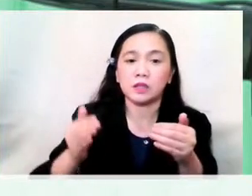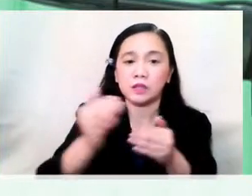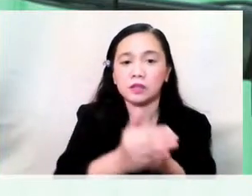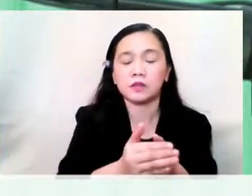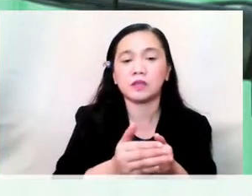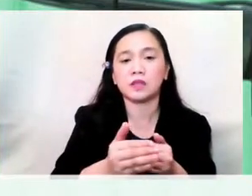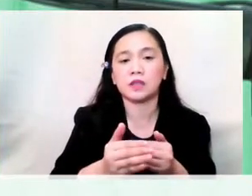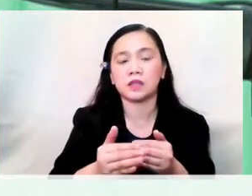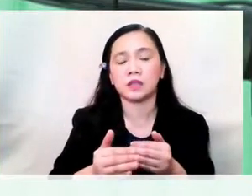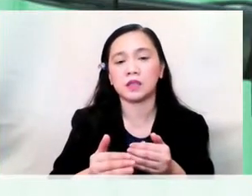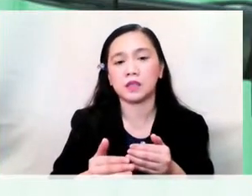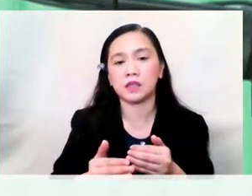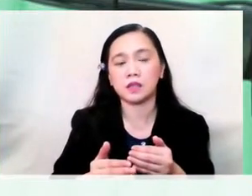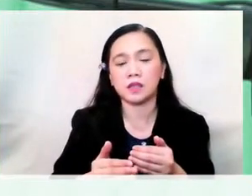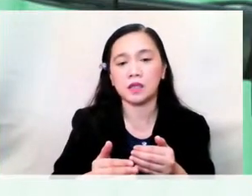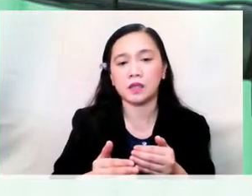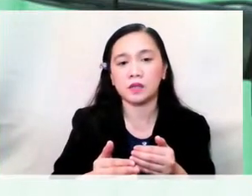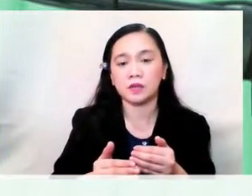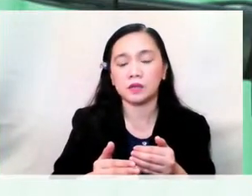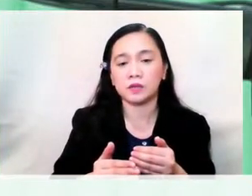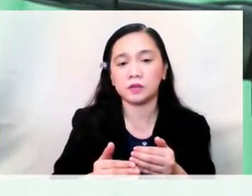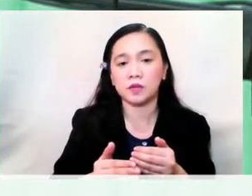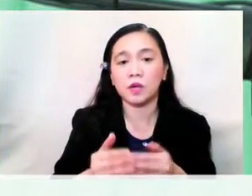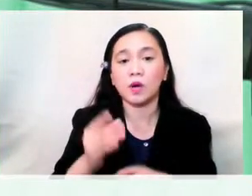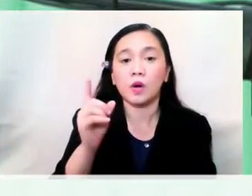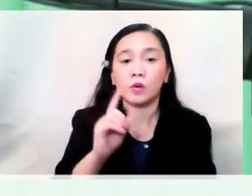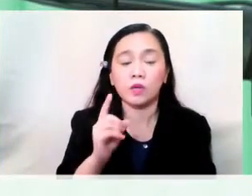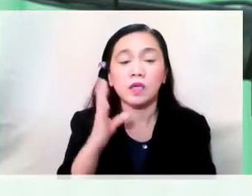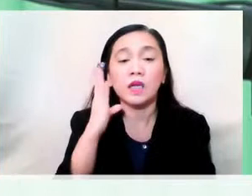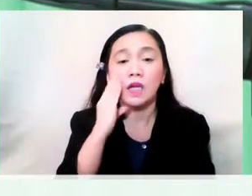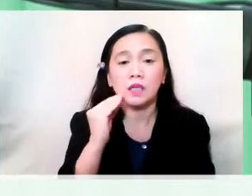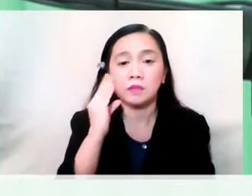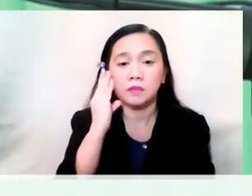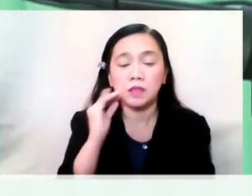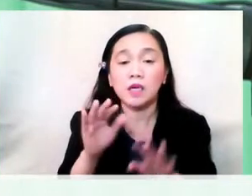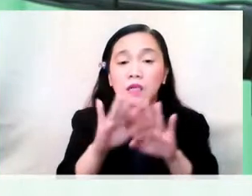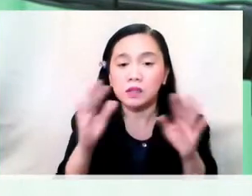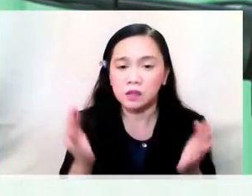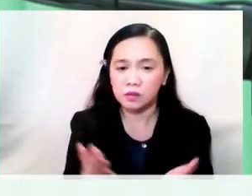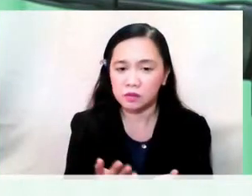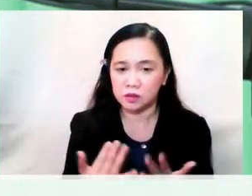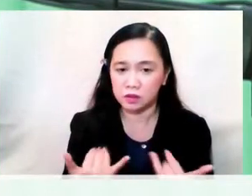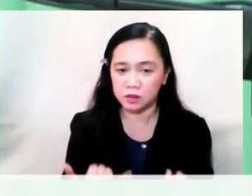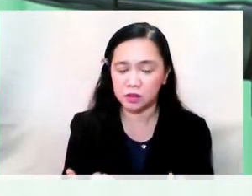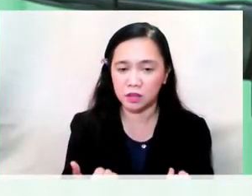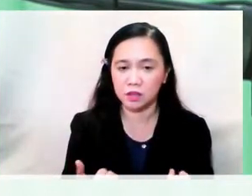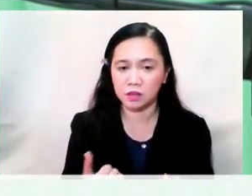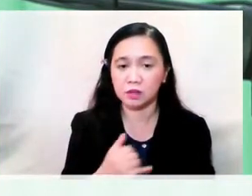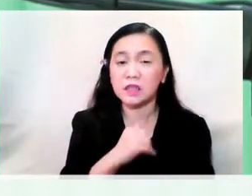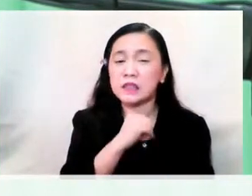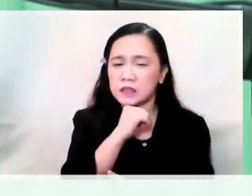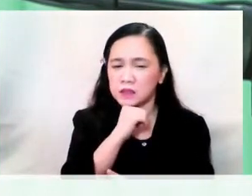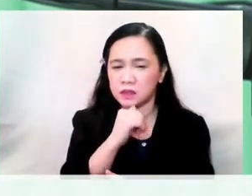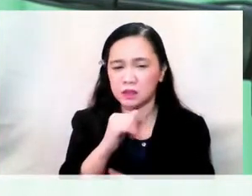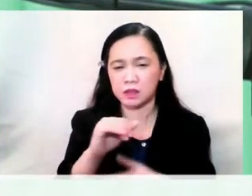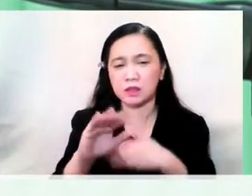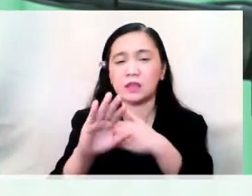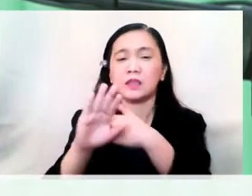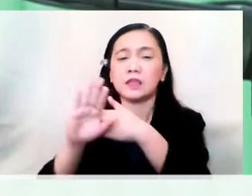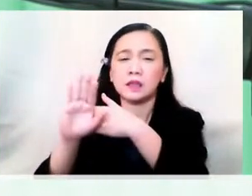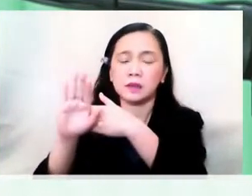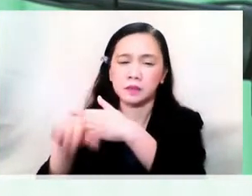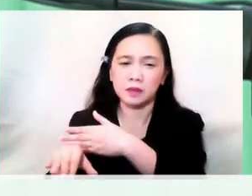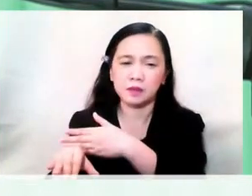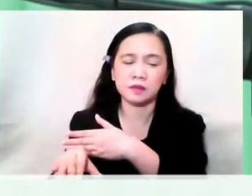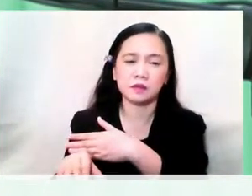ng kalagayan ng mundo natin ngayon. Huwag na tayong bumalik sa mundo